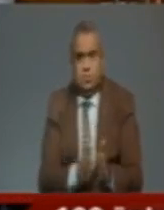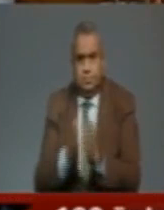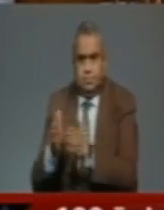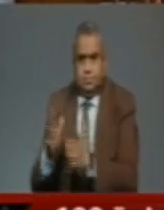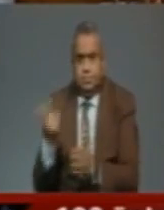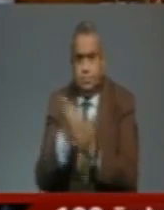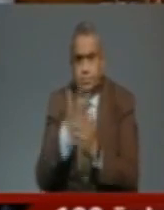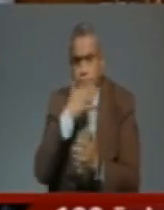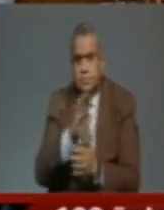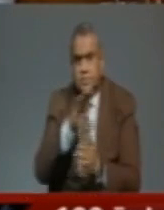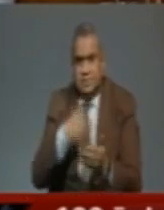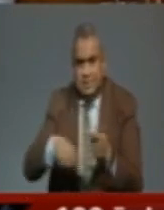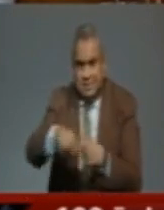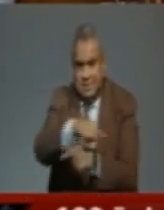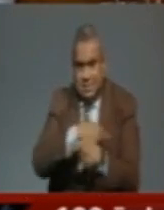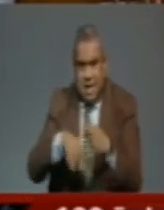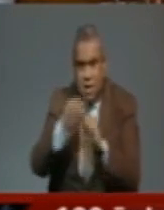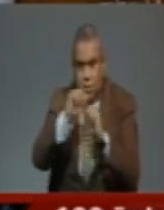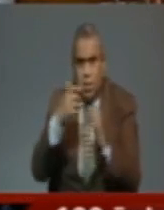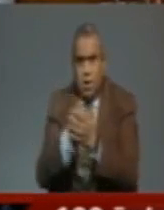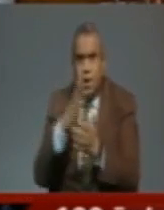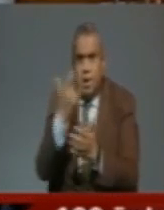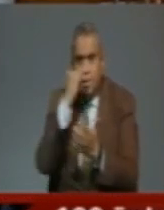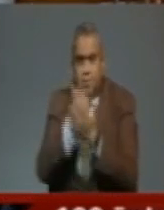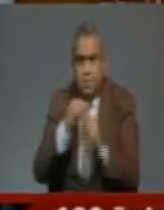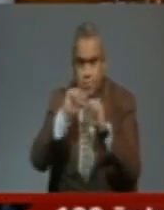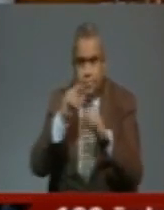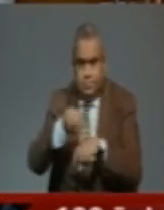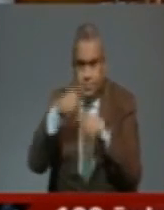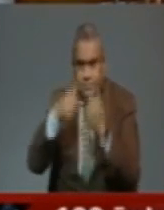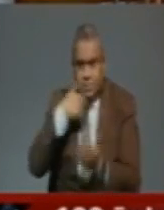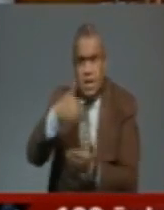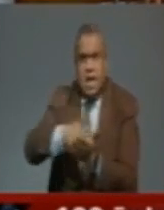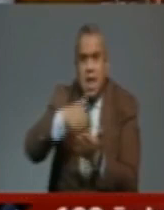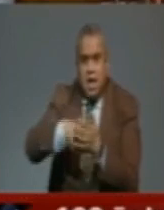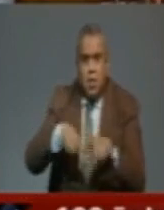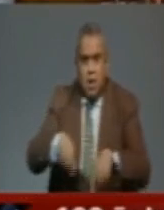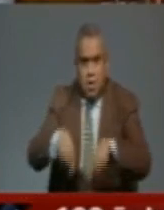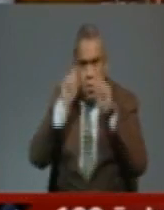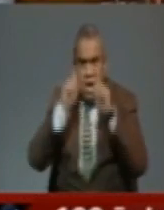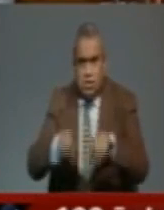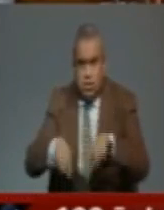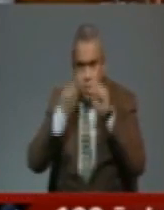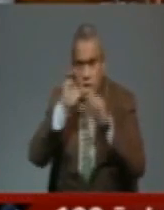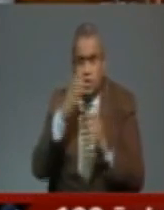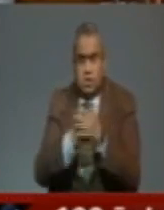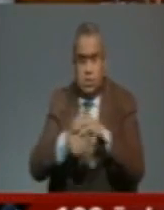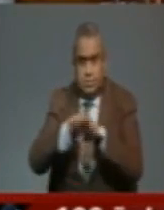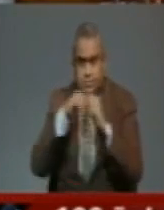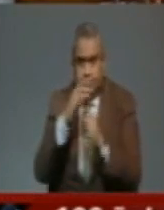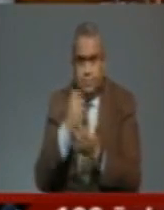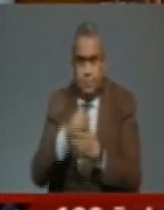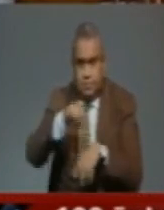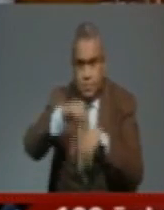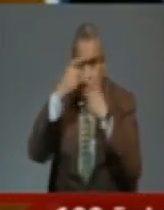مساحه التداول. طبعا في المرحله الاولى في اوناشه فن من الحاويات دي، ولكن من المخطط لما المحطه تصل